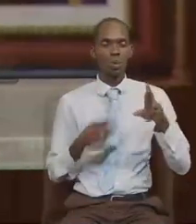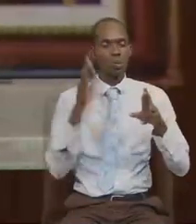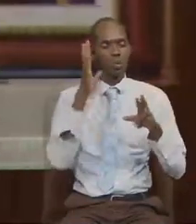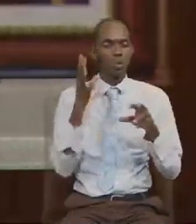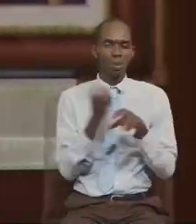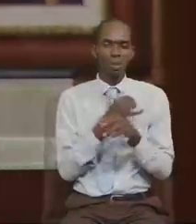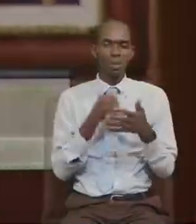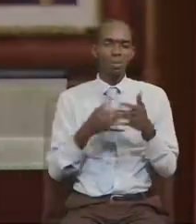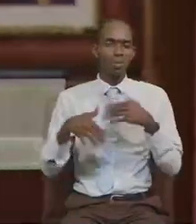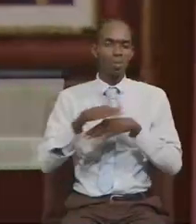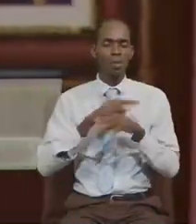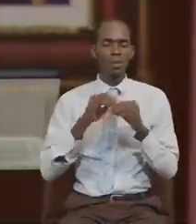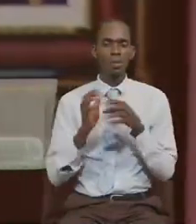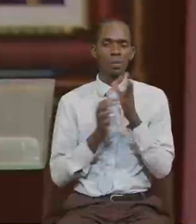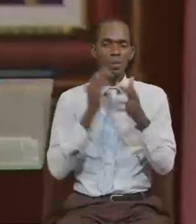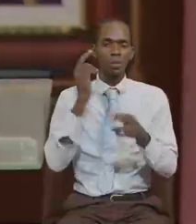Jésus.